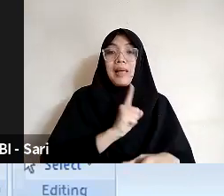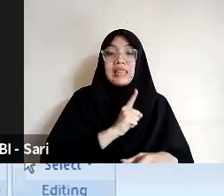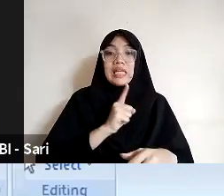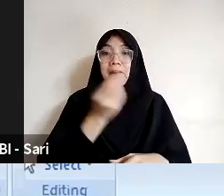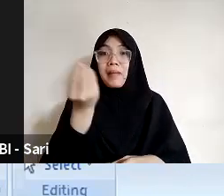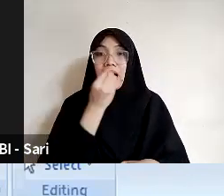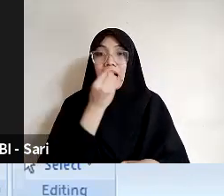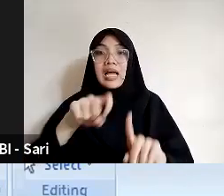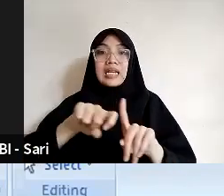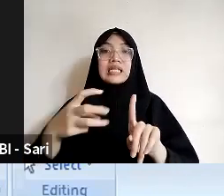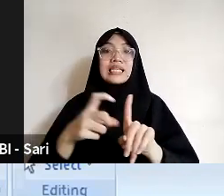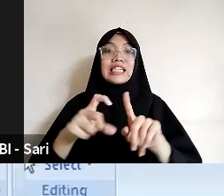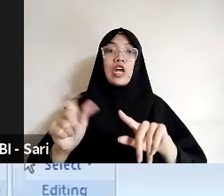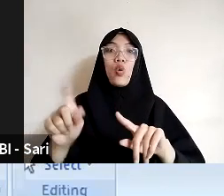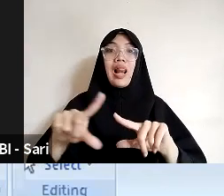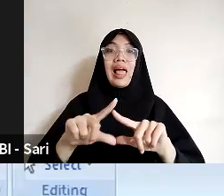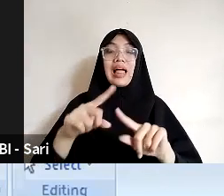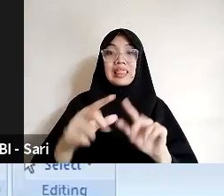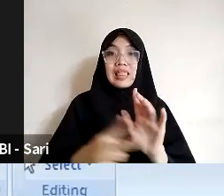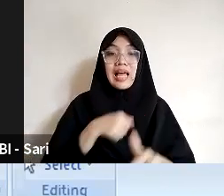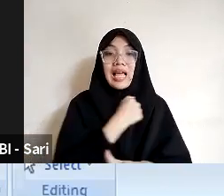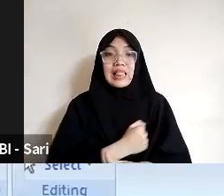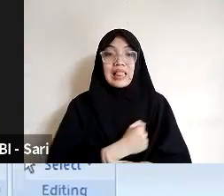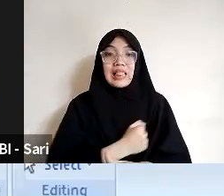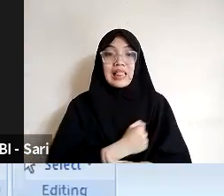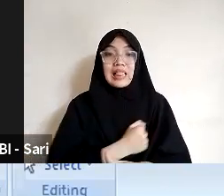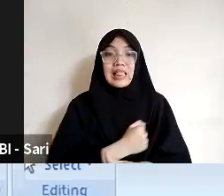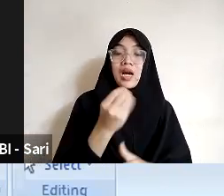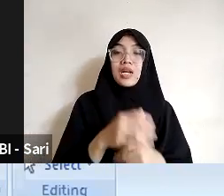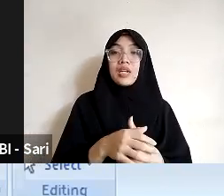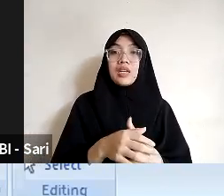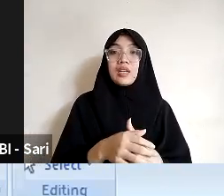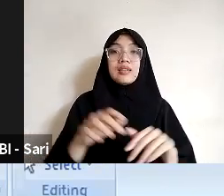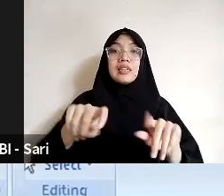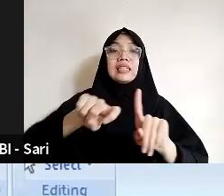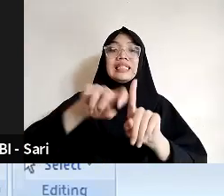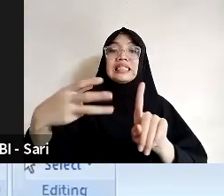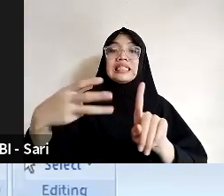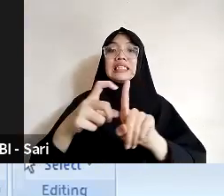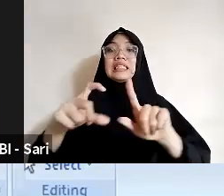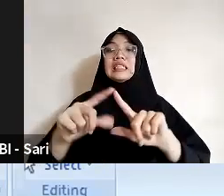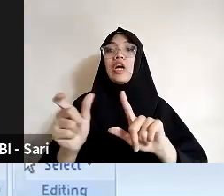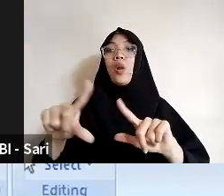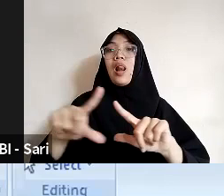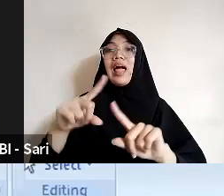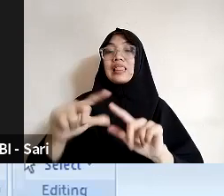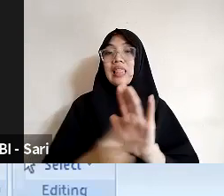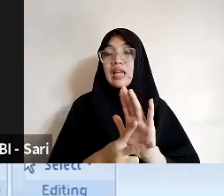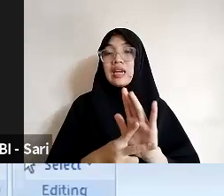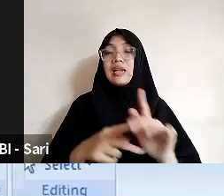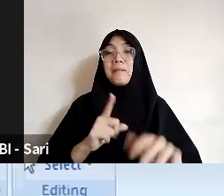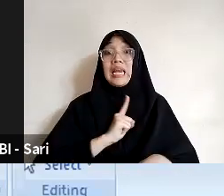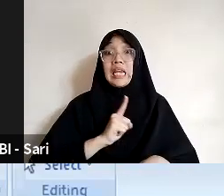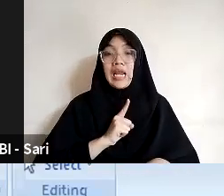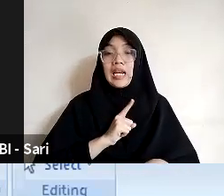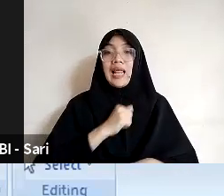dan ketahanan pangan, sekali lagi, yang diwujudkan adalah kedaulatan pangan, kemandirian pangan, dan ketahanan pangan.